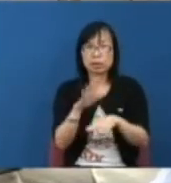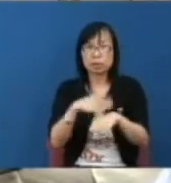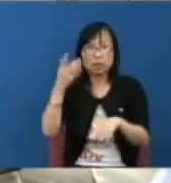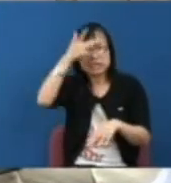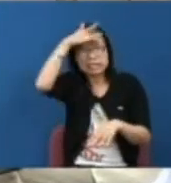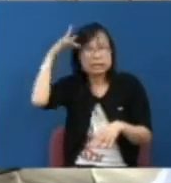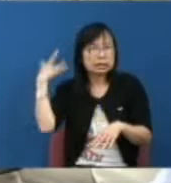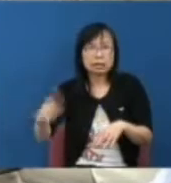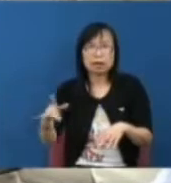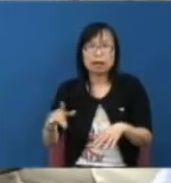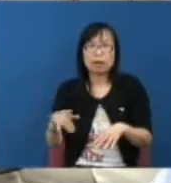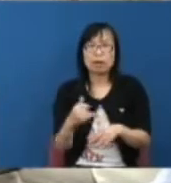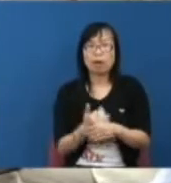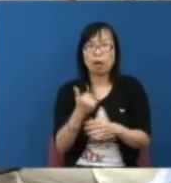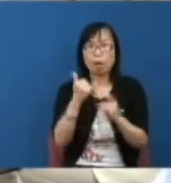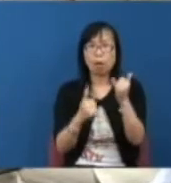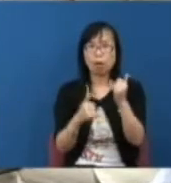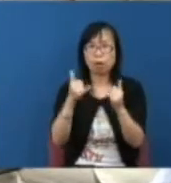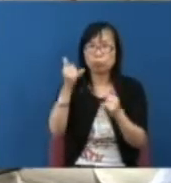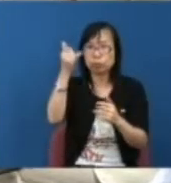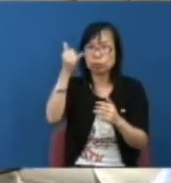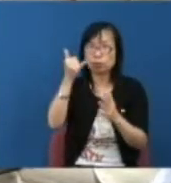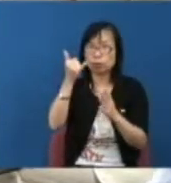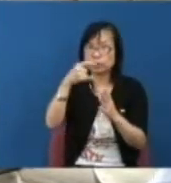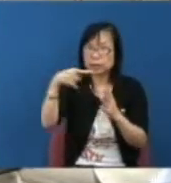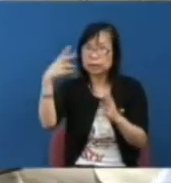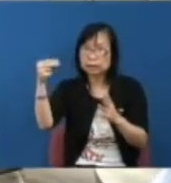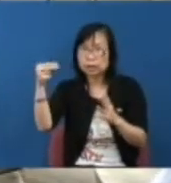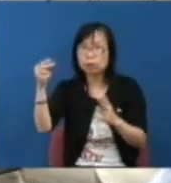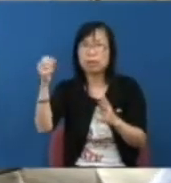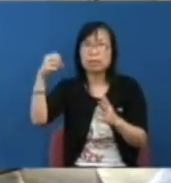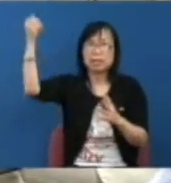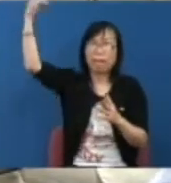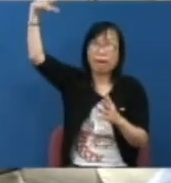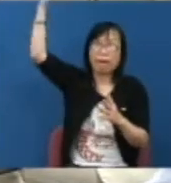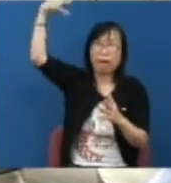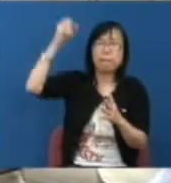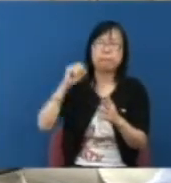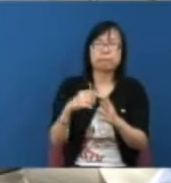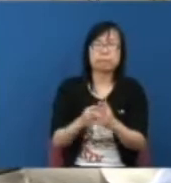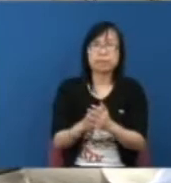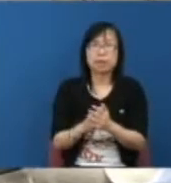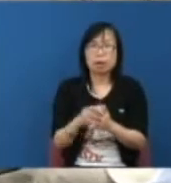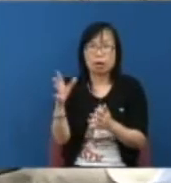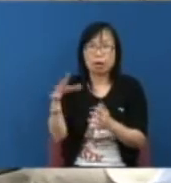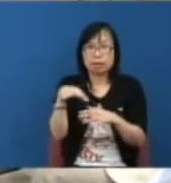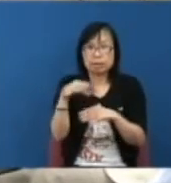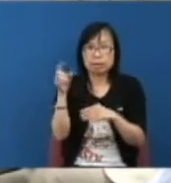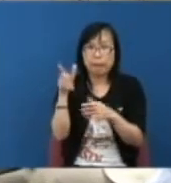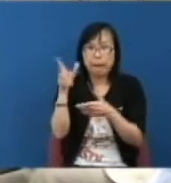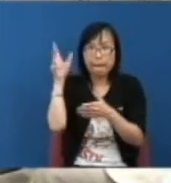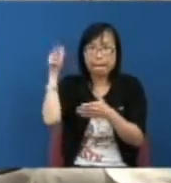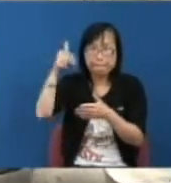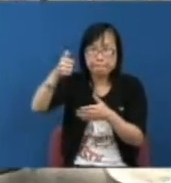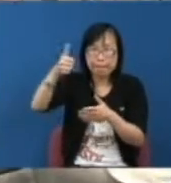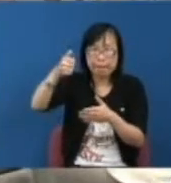天咧，六度至七度嘅 difference 都有機會嘅， okay. 即係佢又曬得緊要 啊 嘛，有啲可能淨係噴灑水添啊，